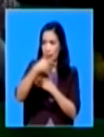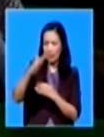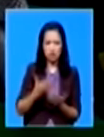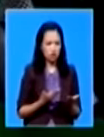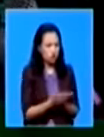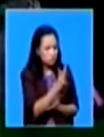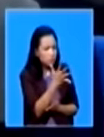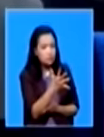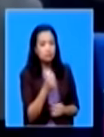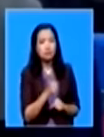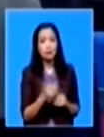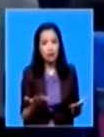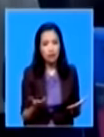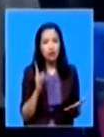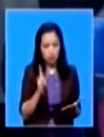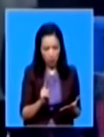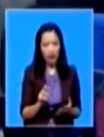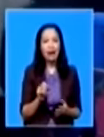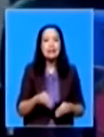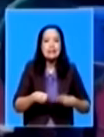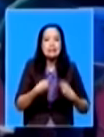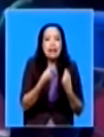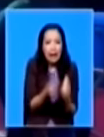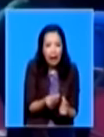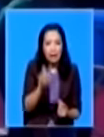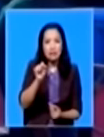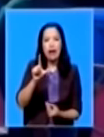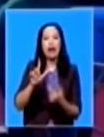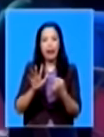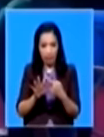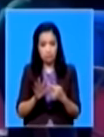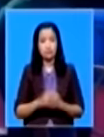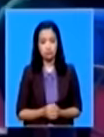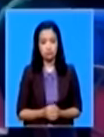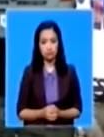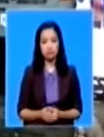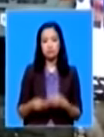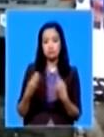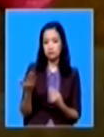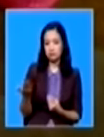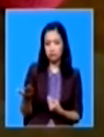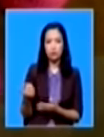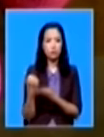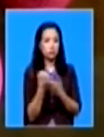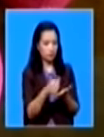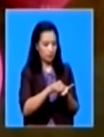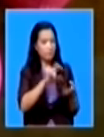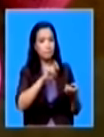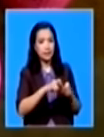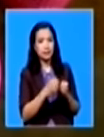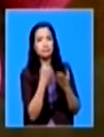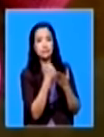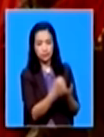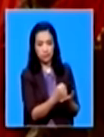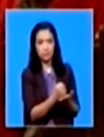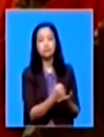หายไหม ค่ะ ก็ทุกคนต้องยอมสละกันบ้างนะวันนี้เราตอนแรกเราให้สปปเข้าไปแก้ปัญหาช่วยเขาอ่ะ